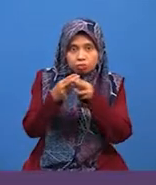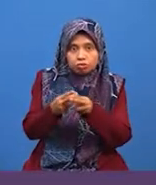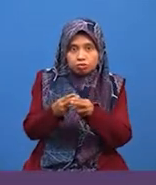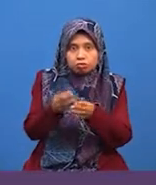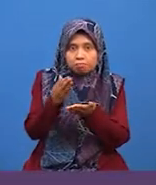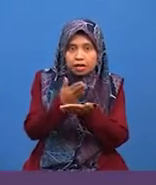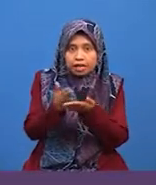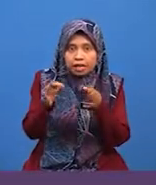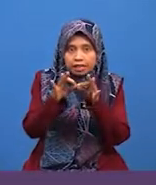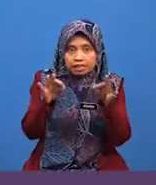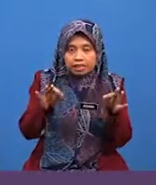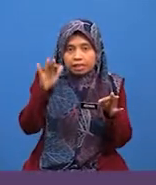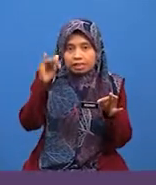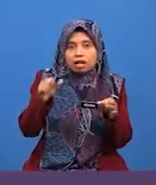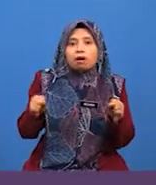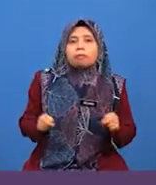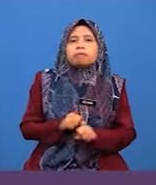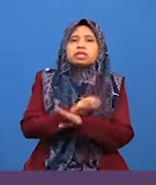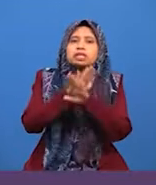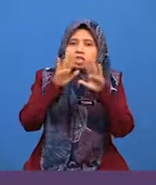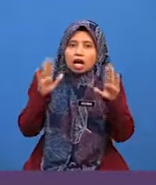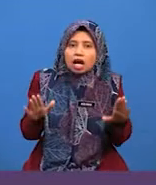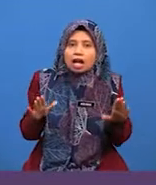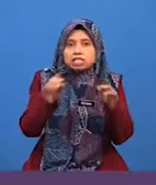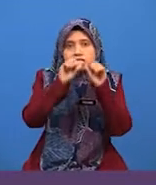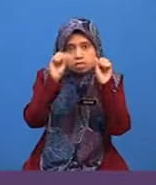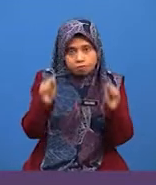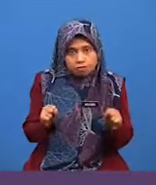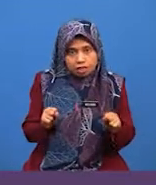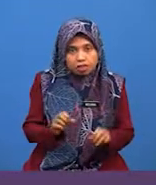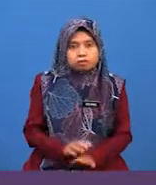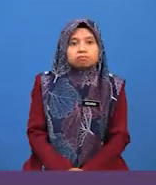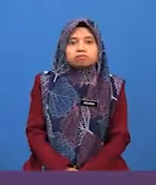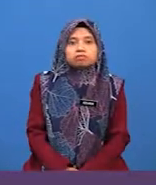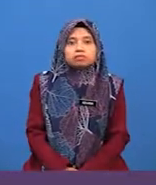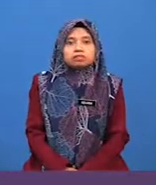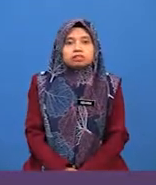ialah bahagian ayat yang menerangkan subjek.